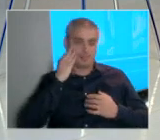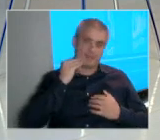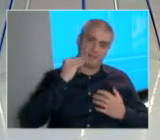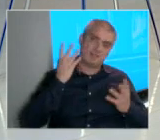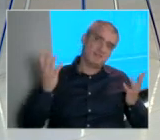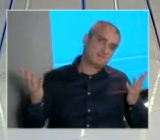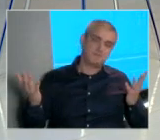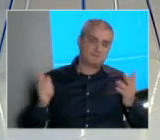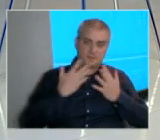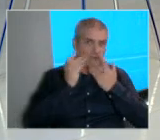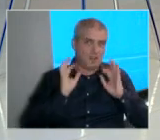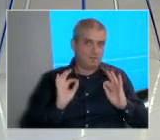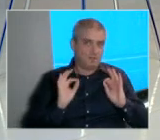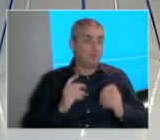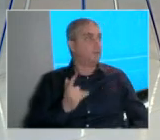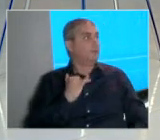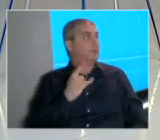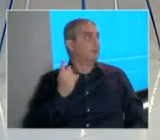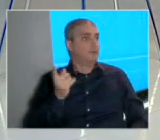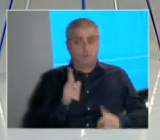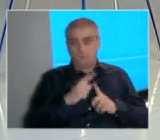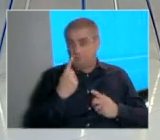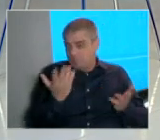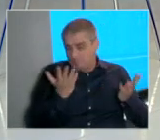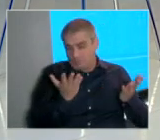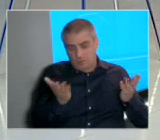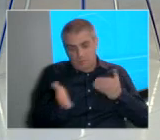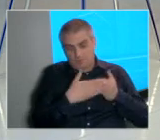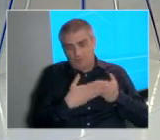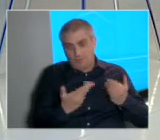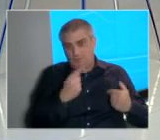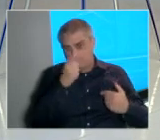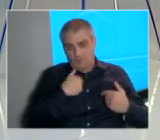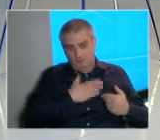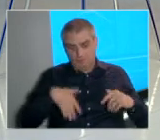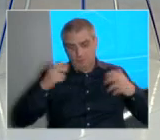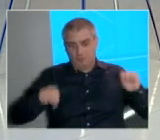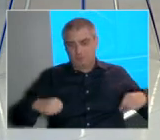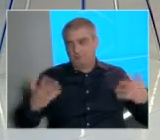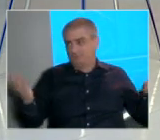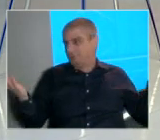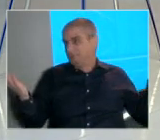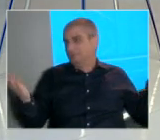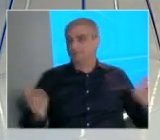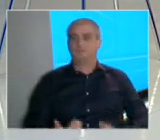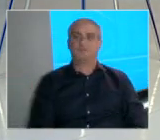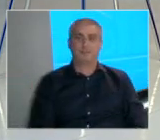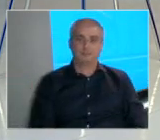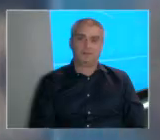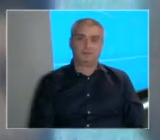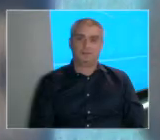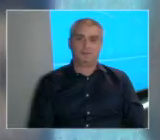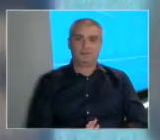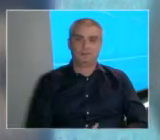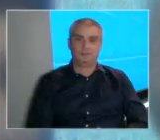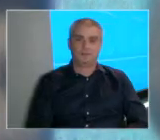מהסיטואציה, לא ברור כל כך... כן, הוא כאילו אומר עצמו, מה את סוגרת את הדלת? אני אולי כן רוצה להיות נשיא. כן, אז זהו, אז